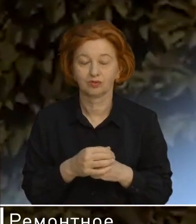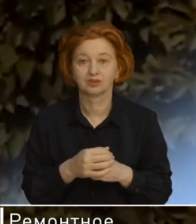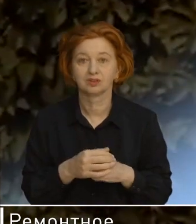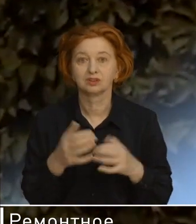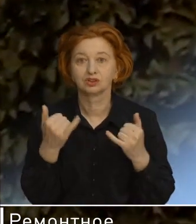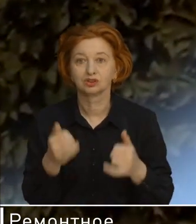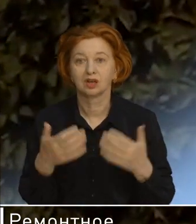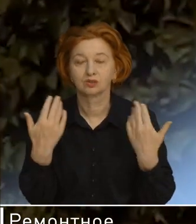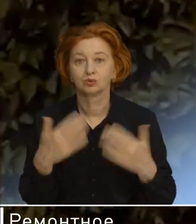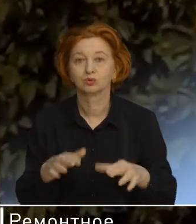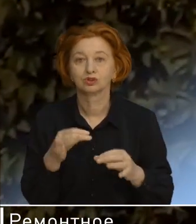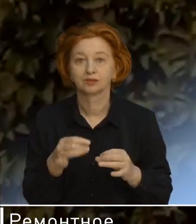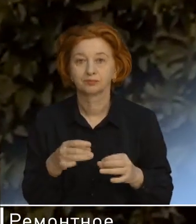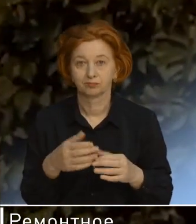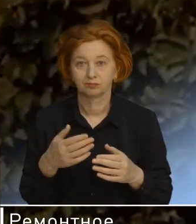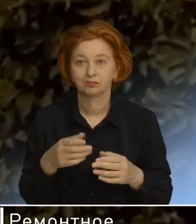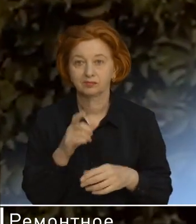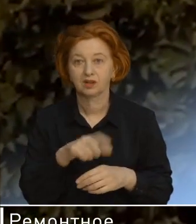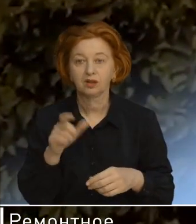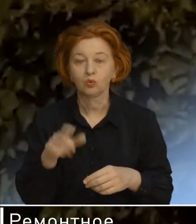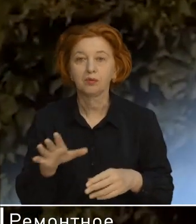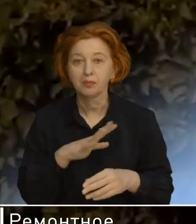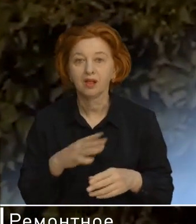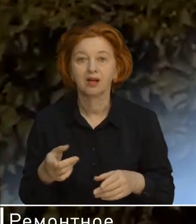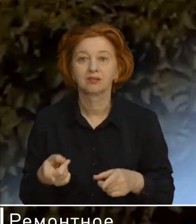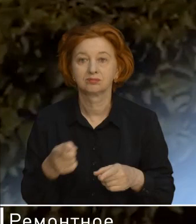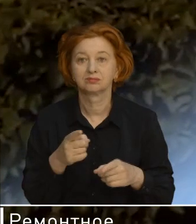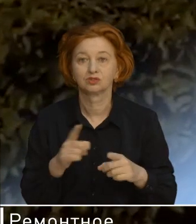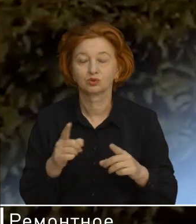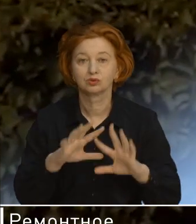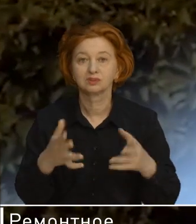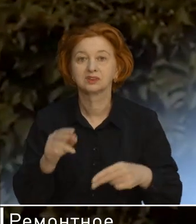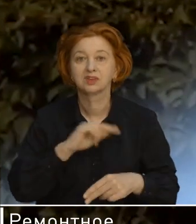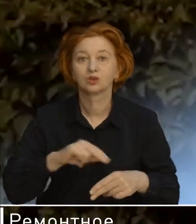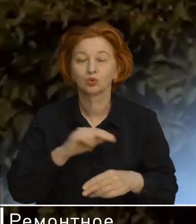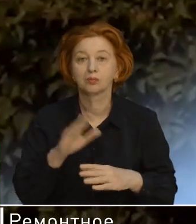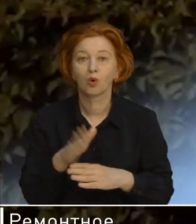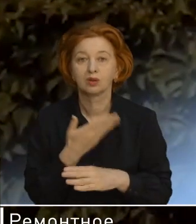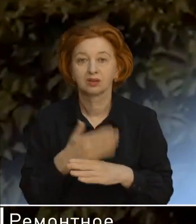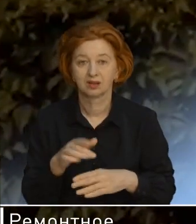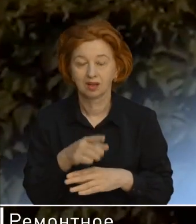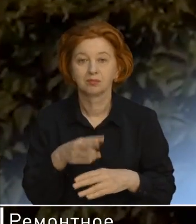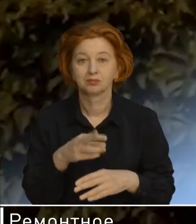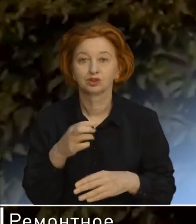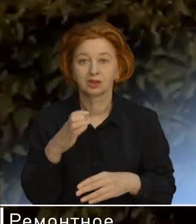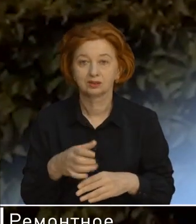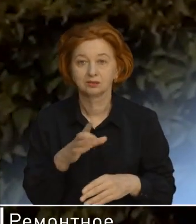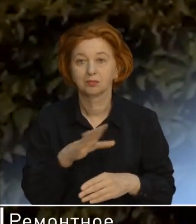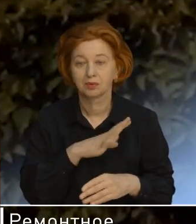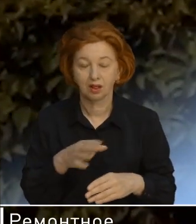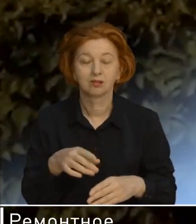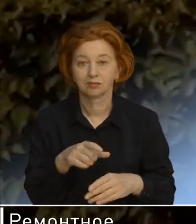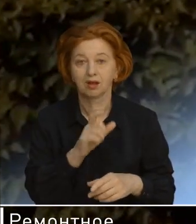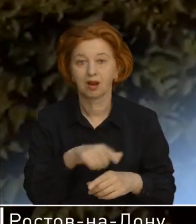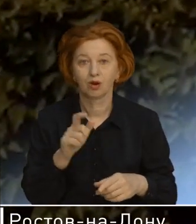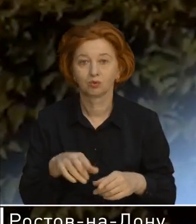Ради разведки было установлено, что установка подъемных механизмов отсутствует. Здание находится внутри дворовой постройки.